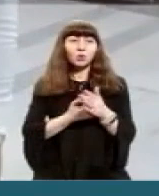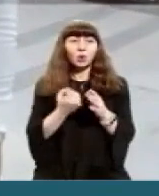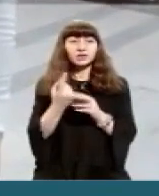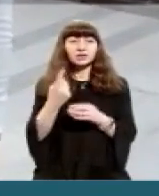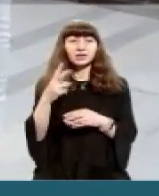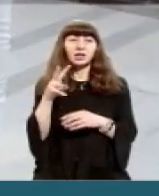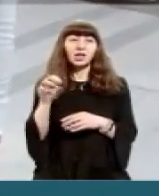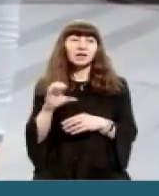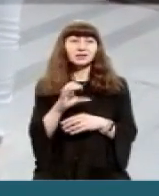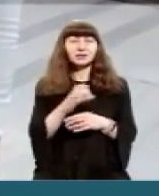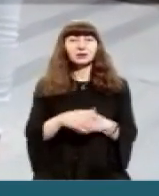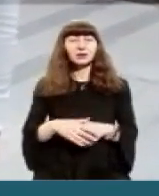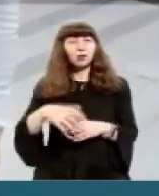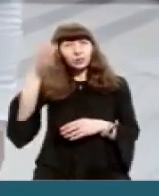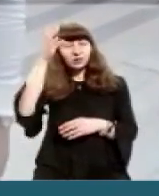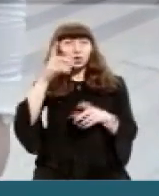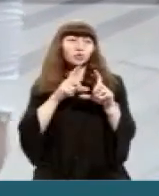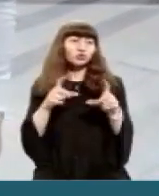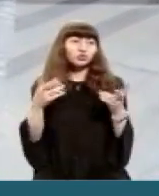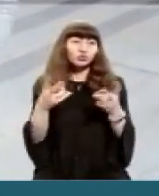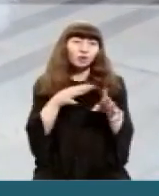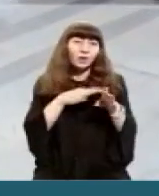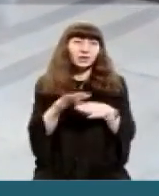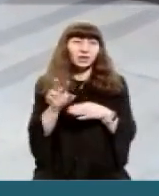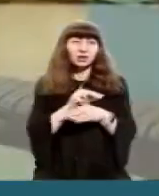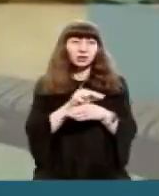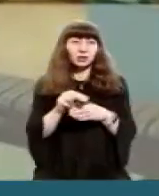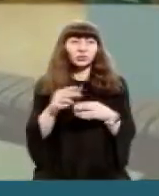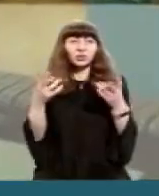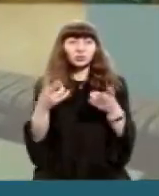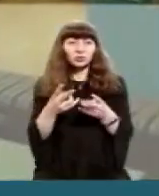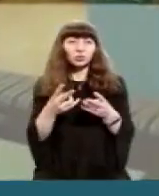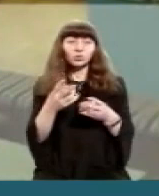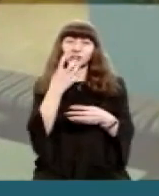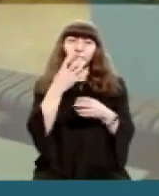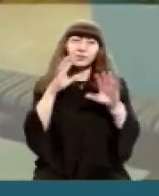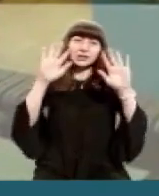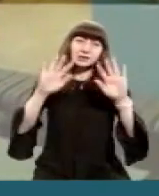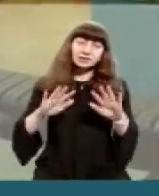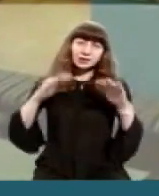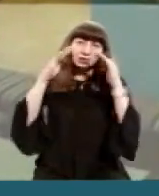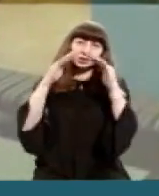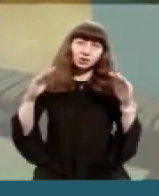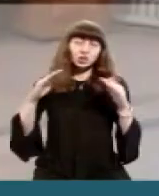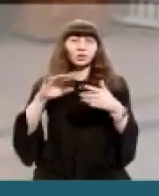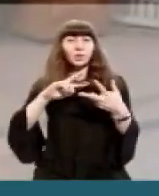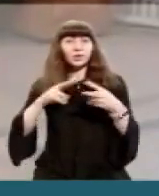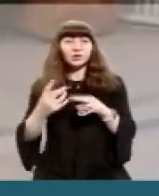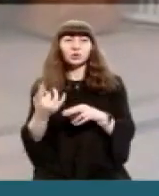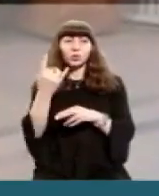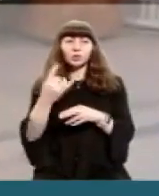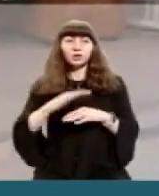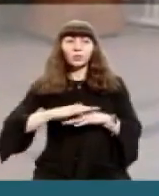11 классы. Образовательное учреждение давно нуждается в капитальном ремонте. Необходимо утеплить стены и крышу, заменить окна и